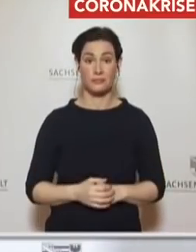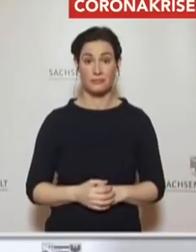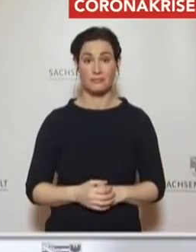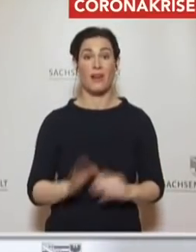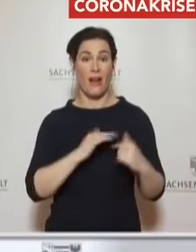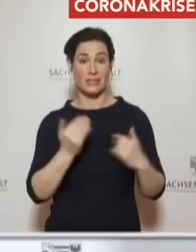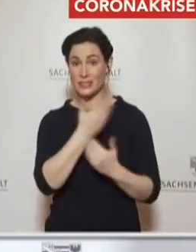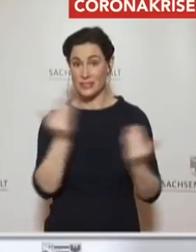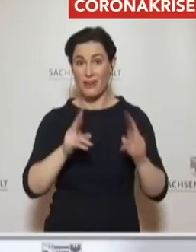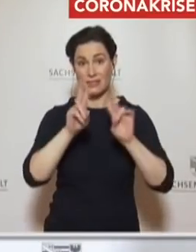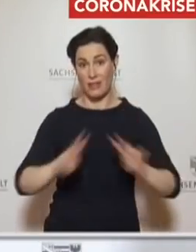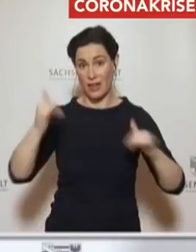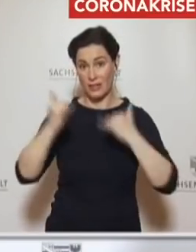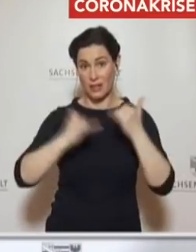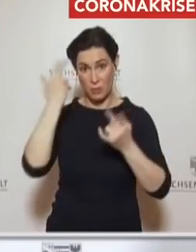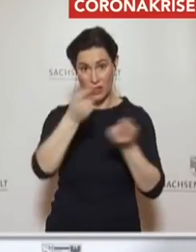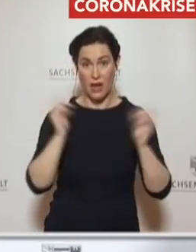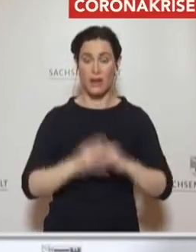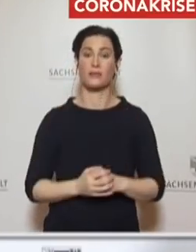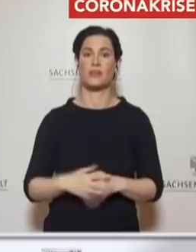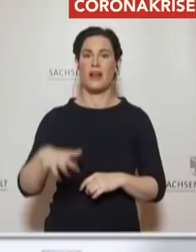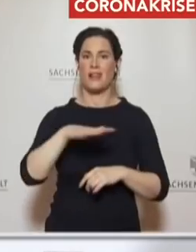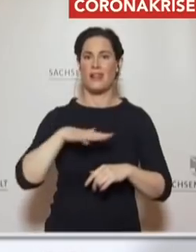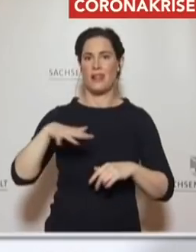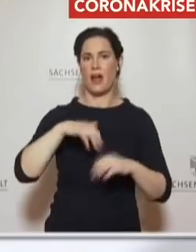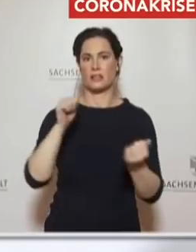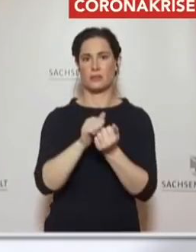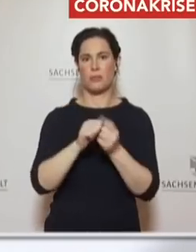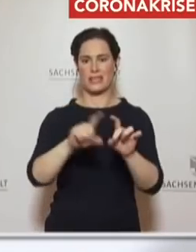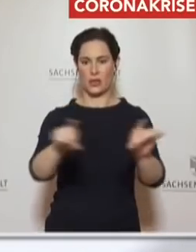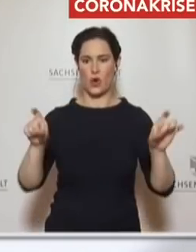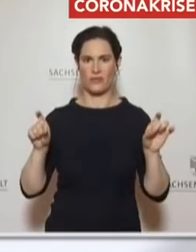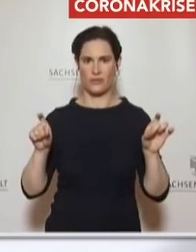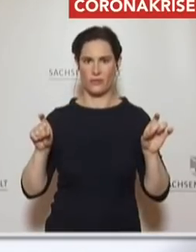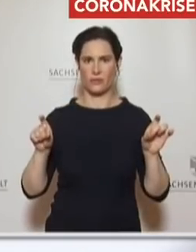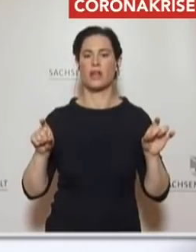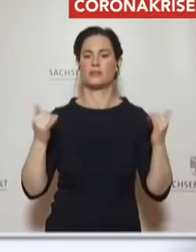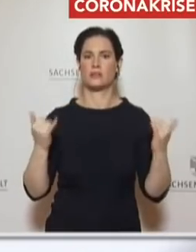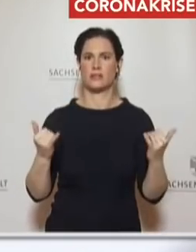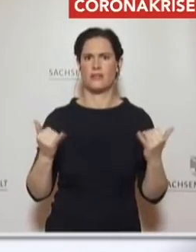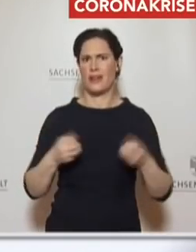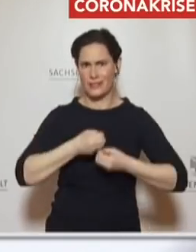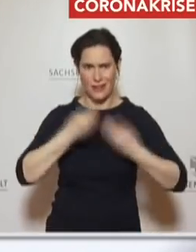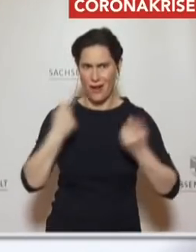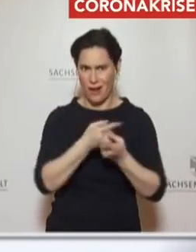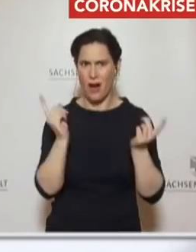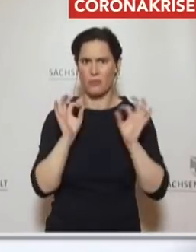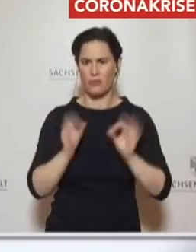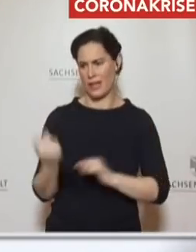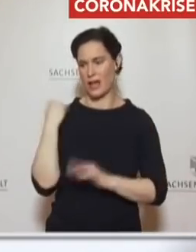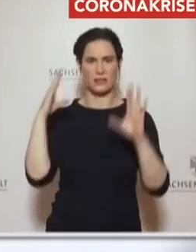Ja, ganz herzlichen Dank, sehr geehrte Damen und Herren. Die Landespressekonferenz versteht jetzt vielleicht, warum ich auf